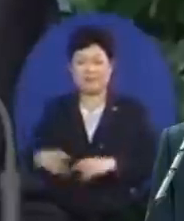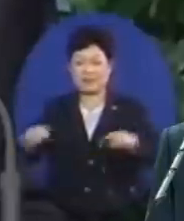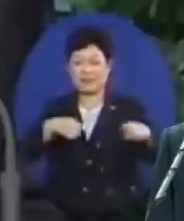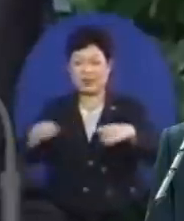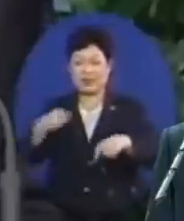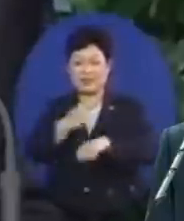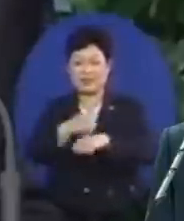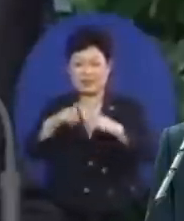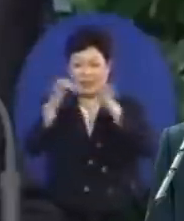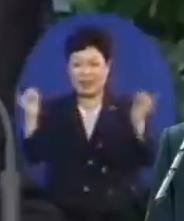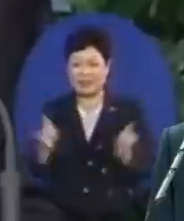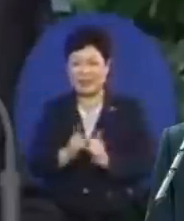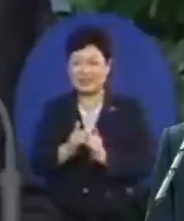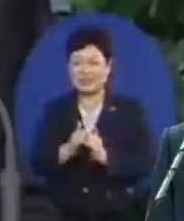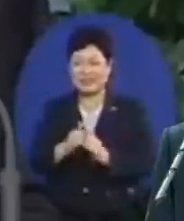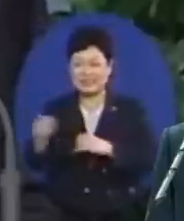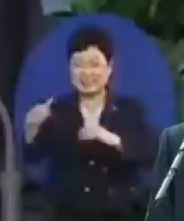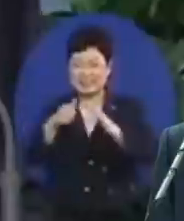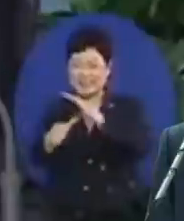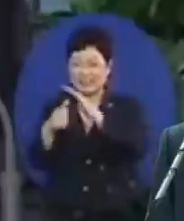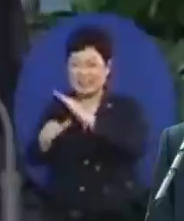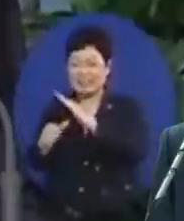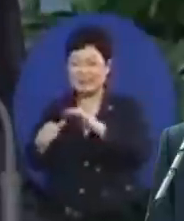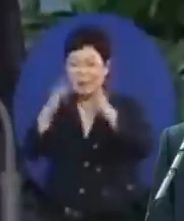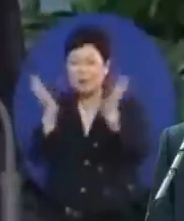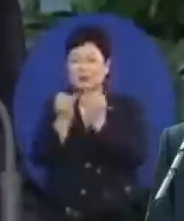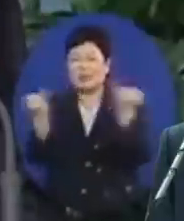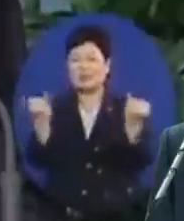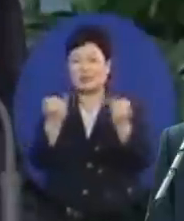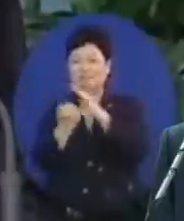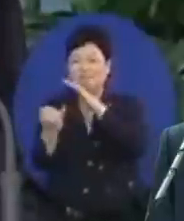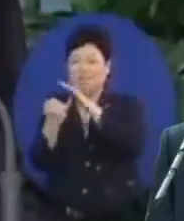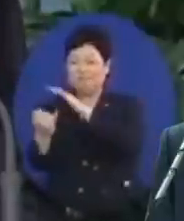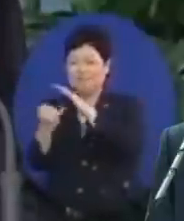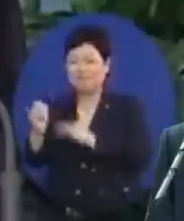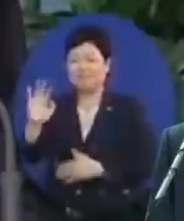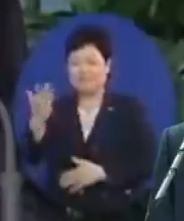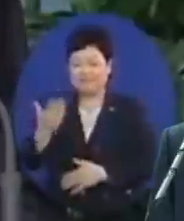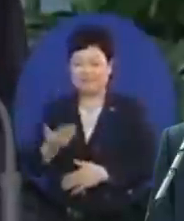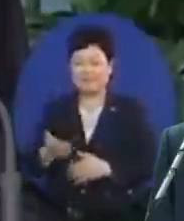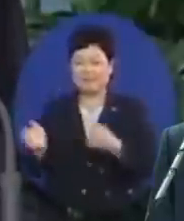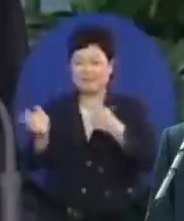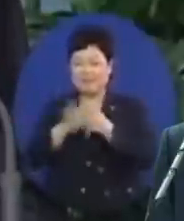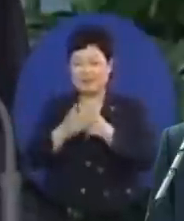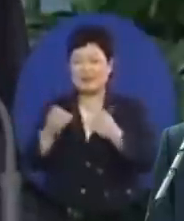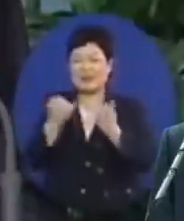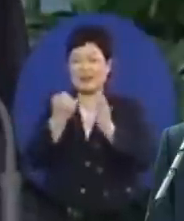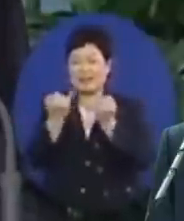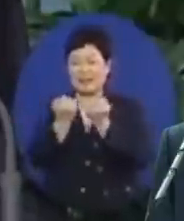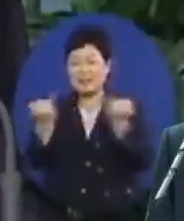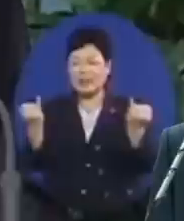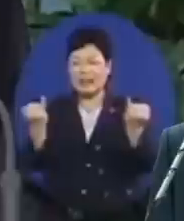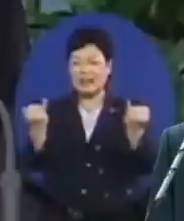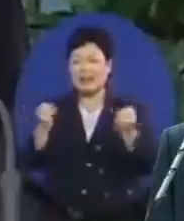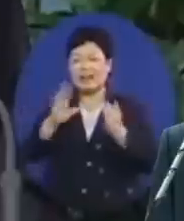정치적으로 사회적으로도 지도자들은 다 여자가 된다. 그 여자 시대가 왔어요.